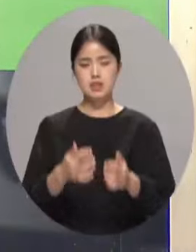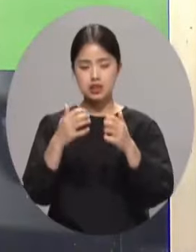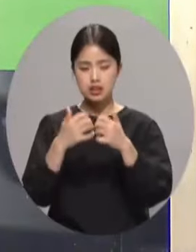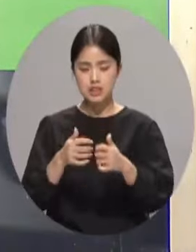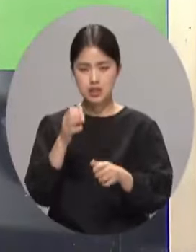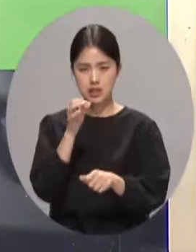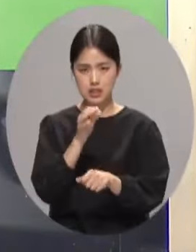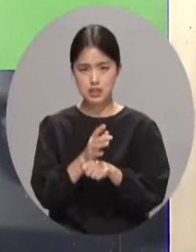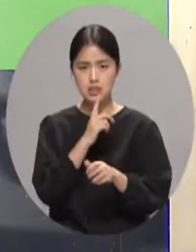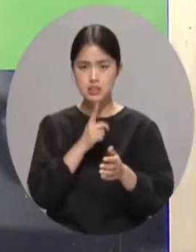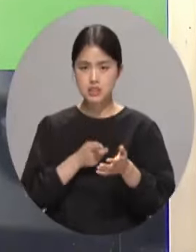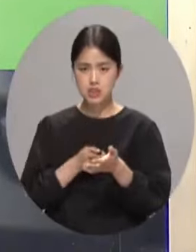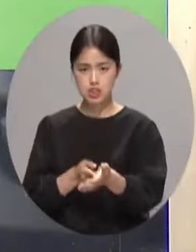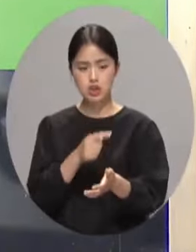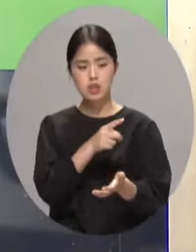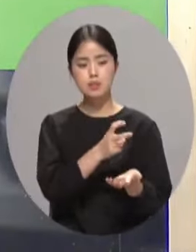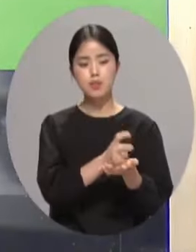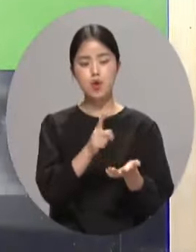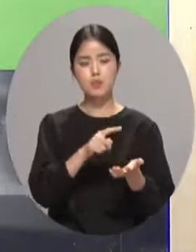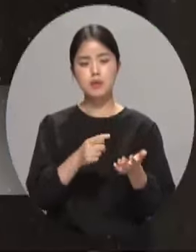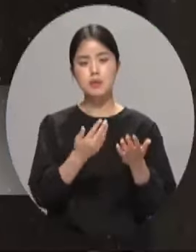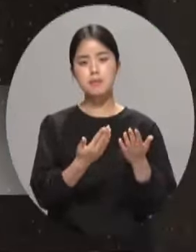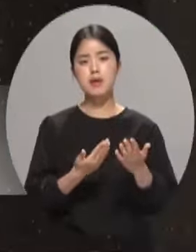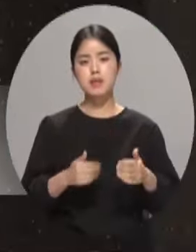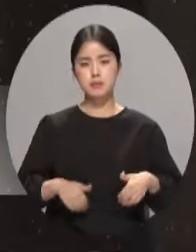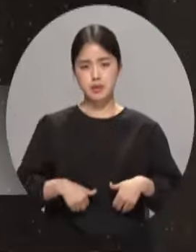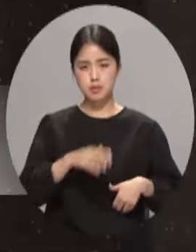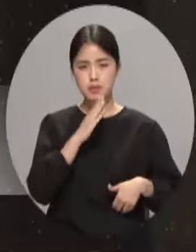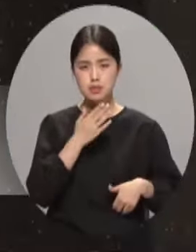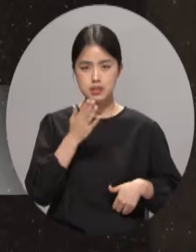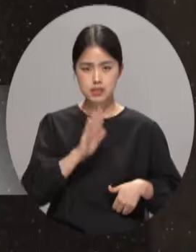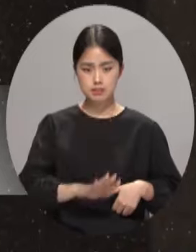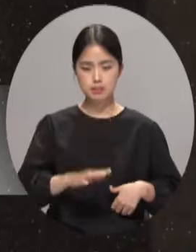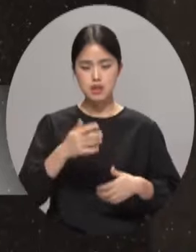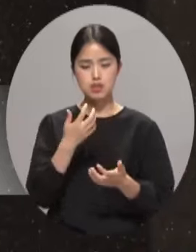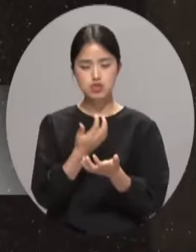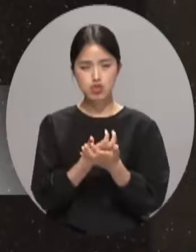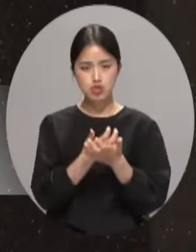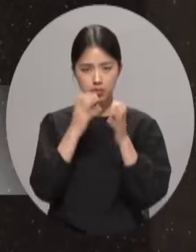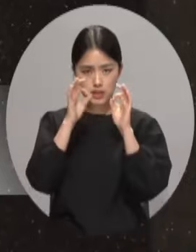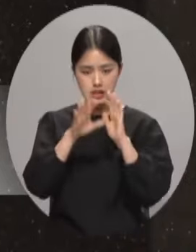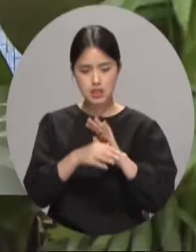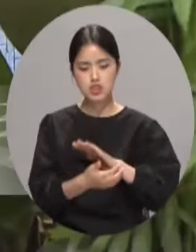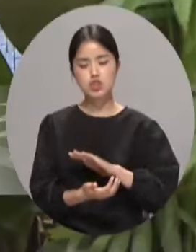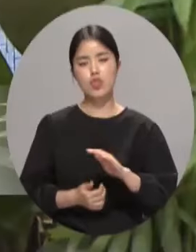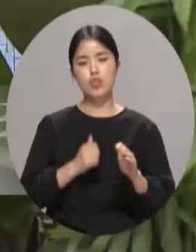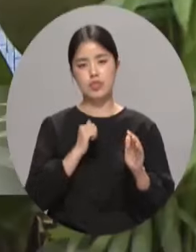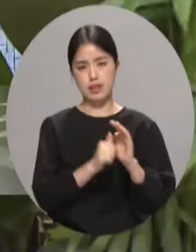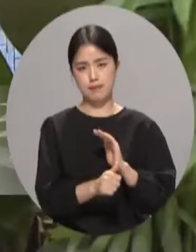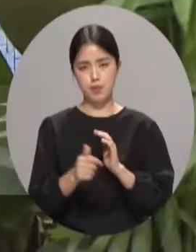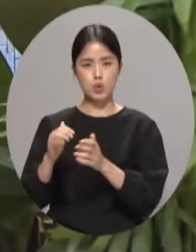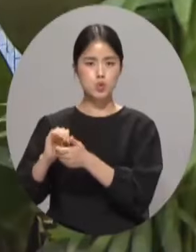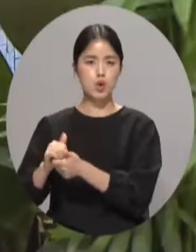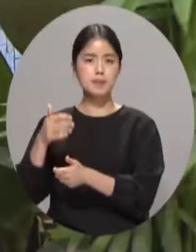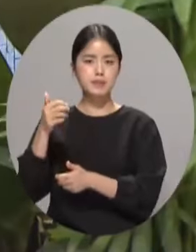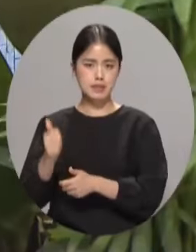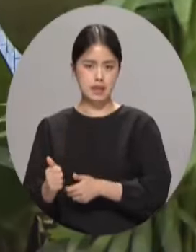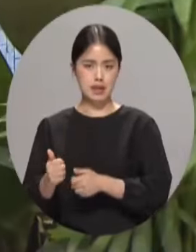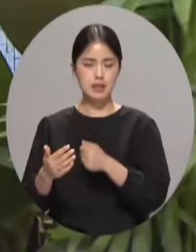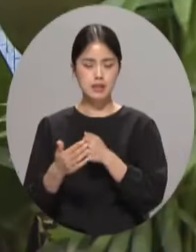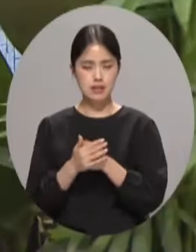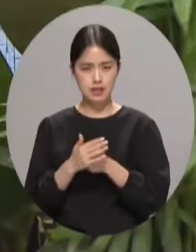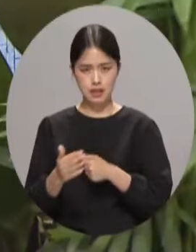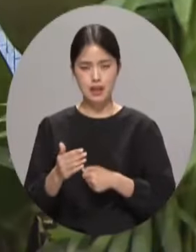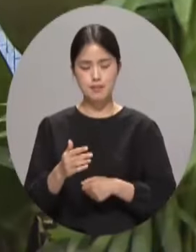구매를 발주한 농업법인이 받아야 할 돈이었지만 서류상 전 대표에 불과한 농협 조합장이 이 돈을 수령한